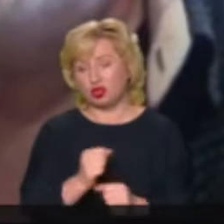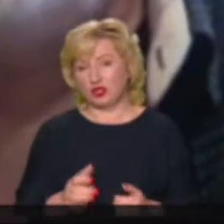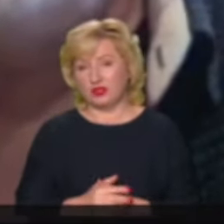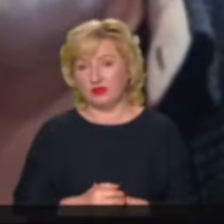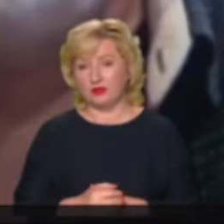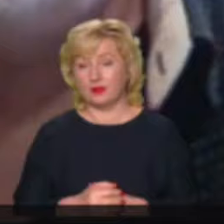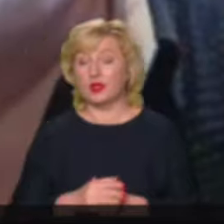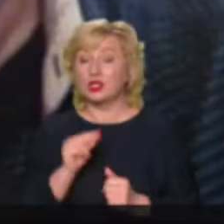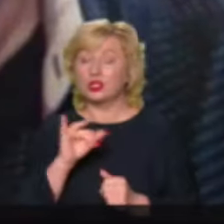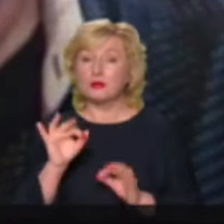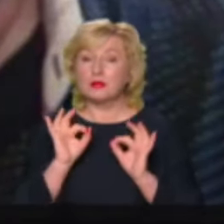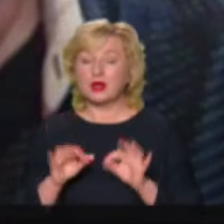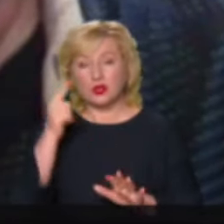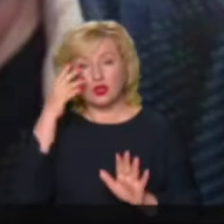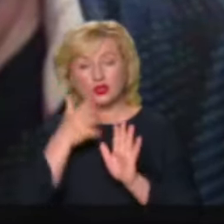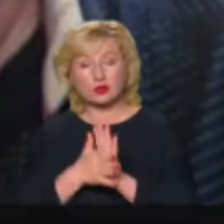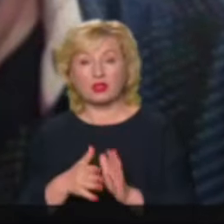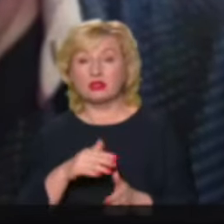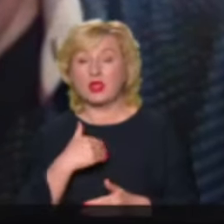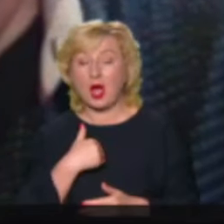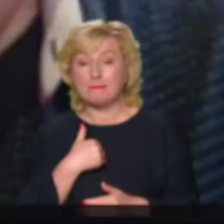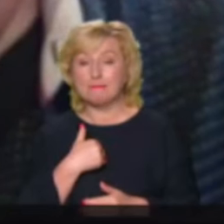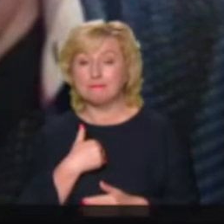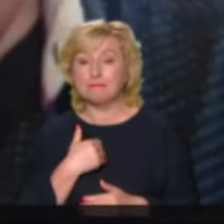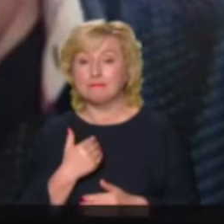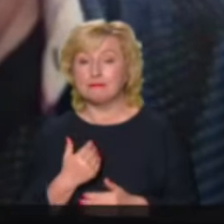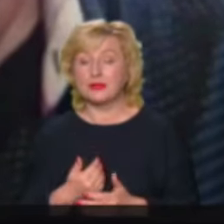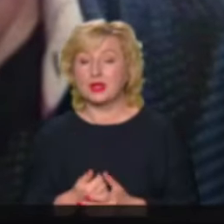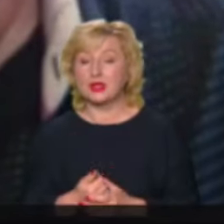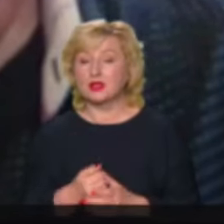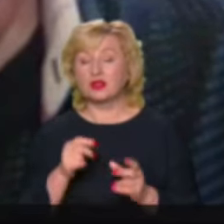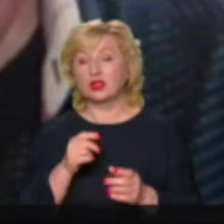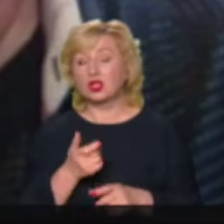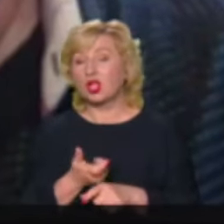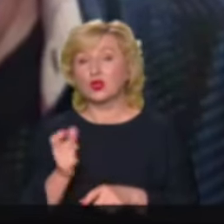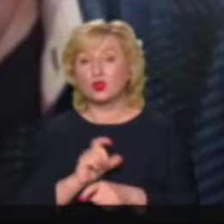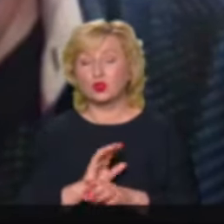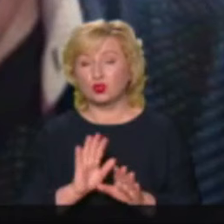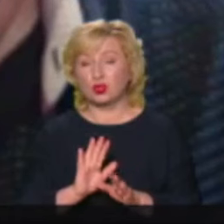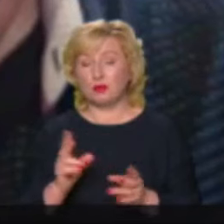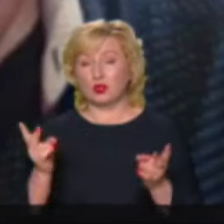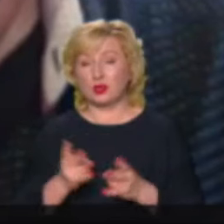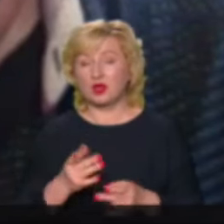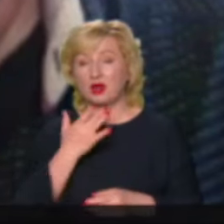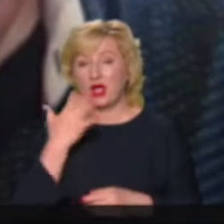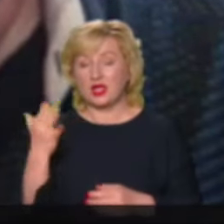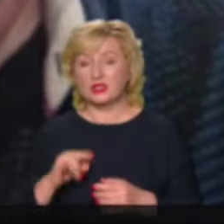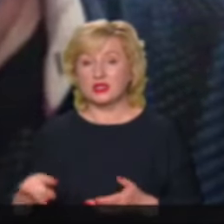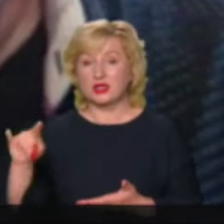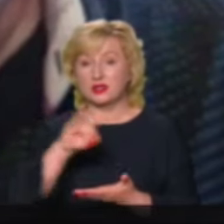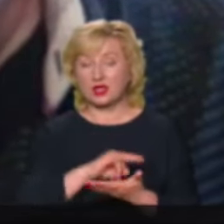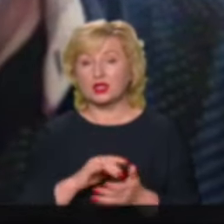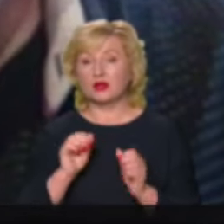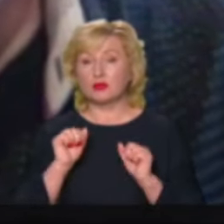Тобто, чи правильно я розумію, що нам, в принципі, навіть і не дуже потрібні взагалі радянські літаки, які можуть бути